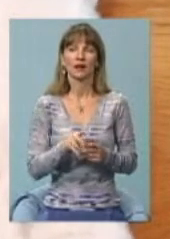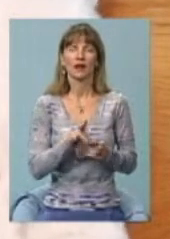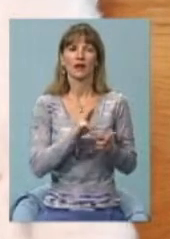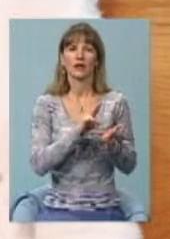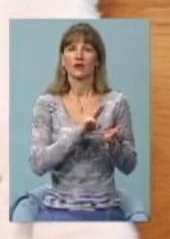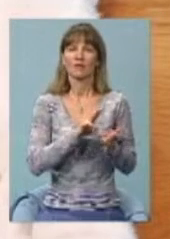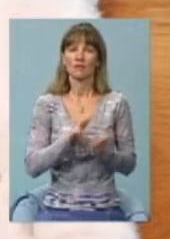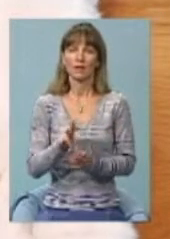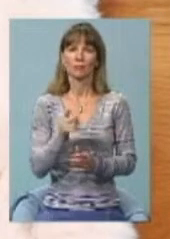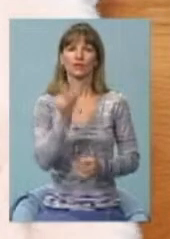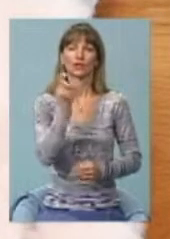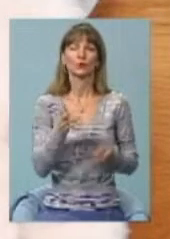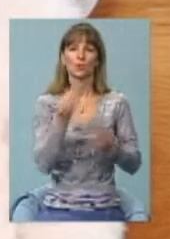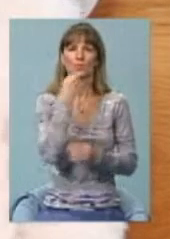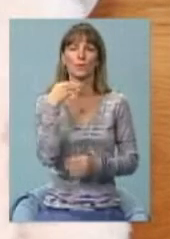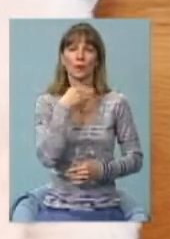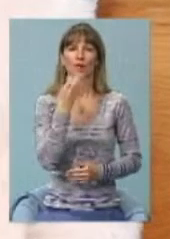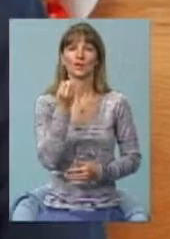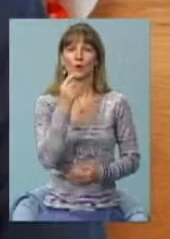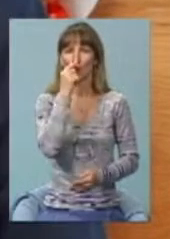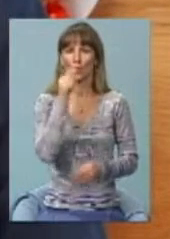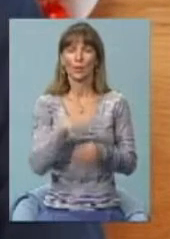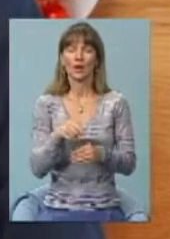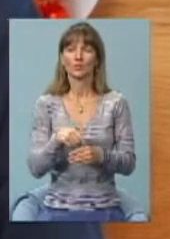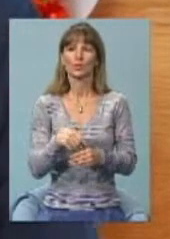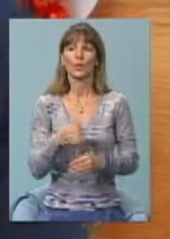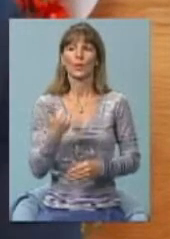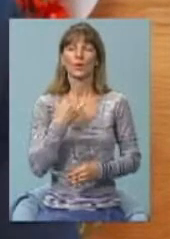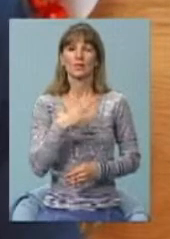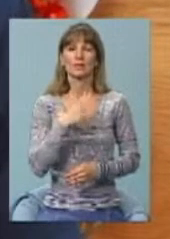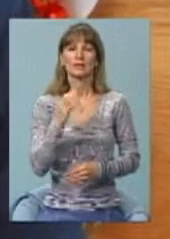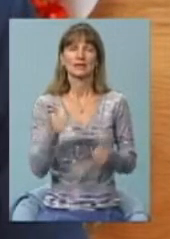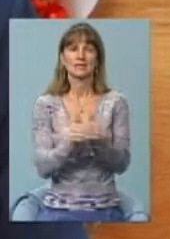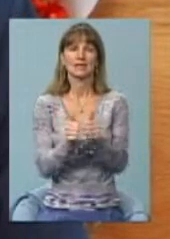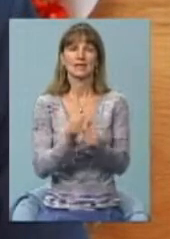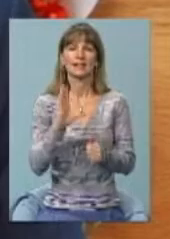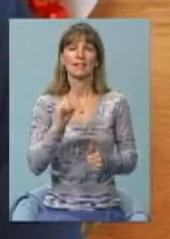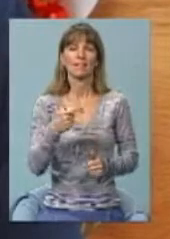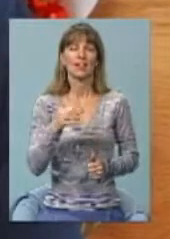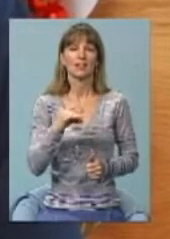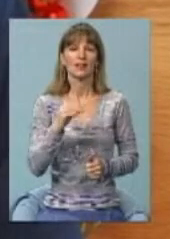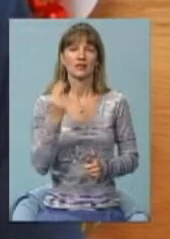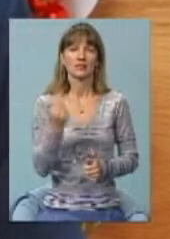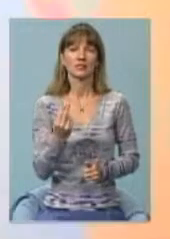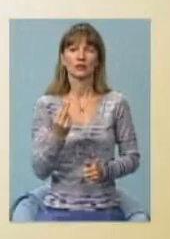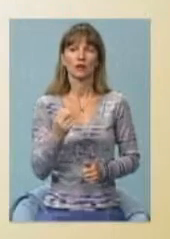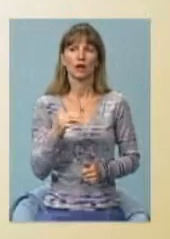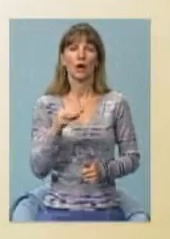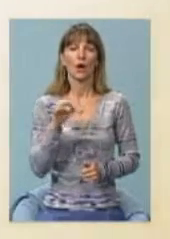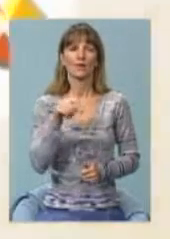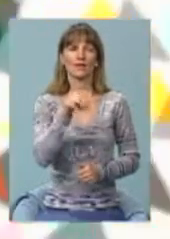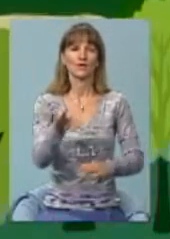все равно надо мясо кушать, а еще курочку. У нас был сосед-вегетарианец, и у него через 5 месяцев жена ушла.